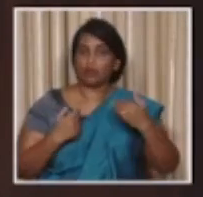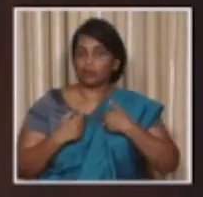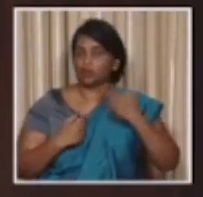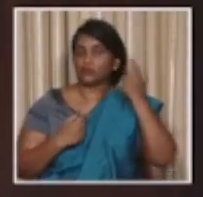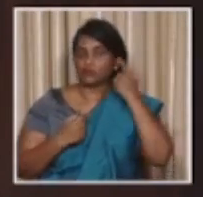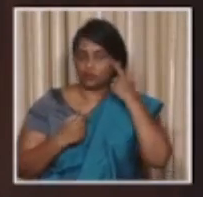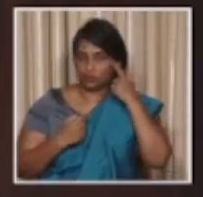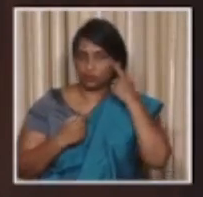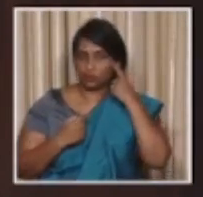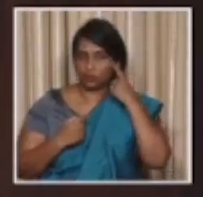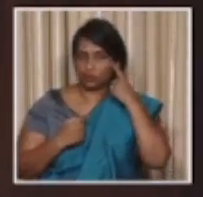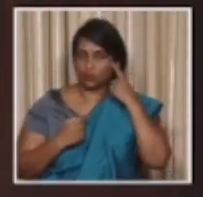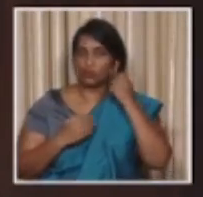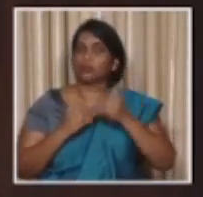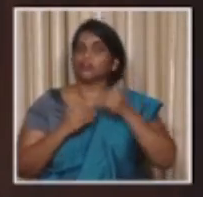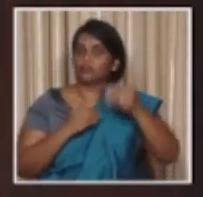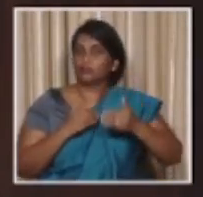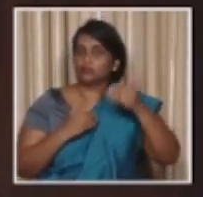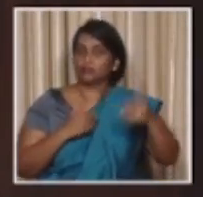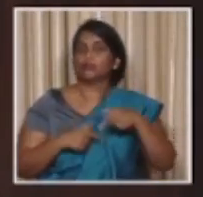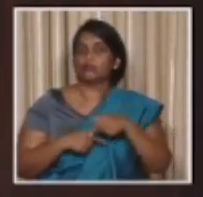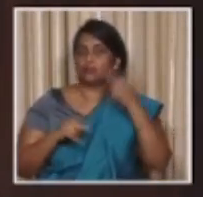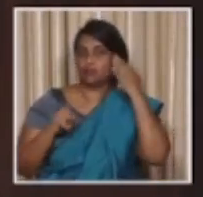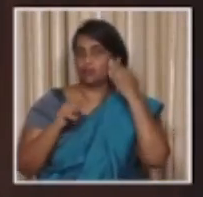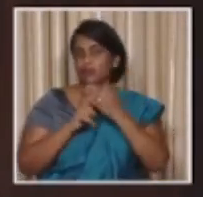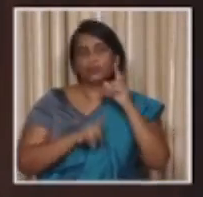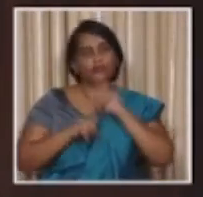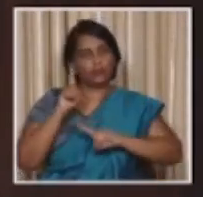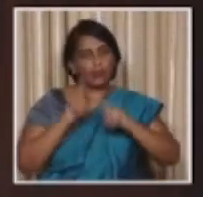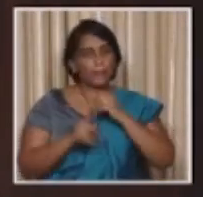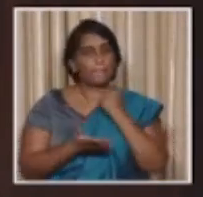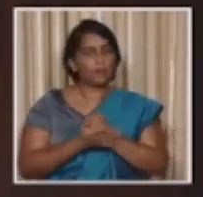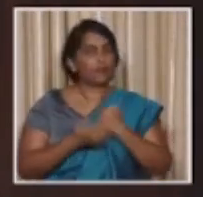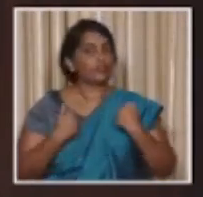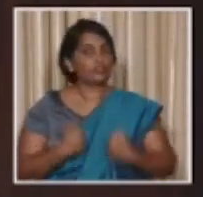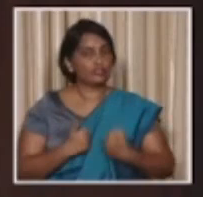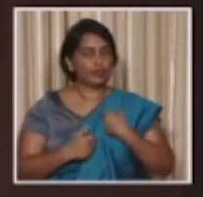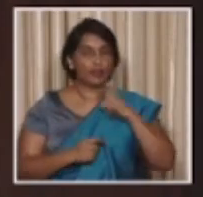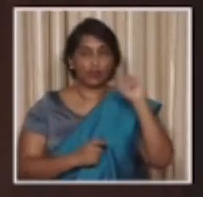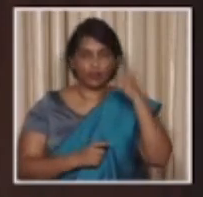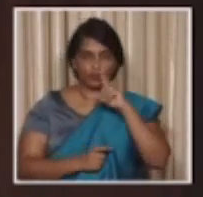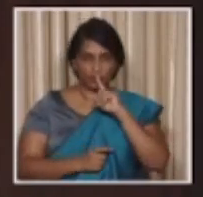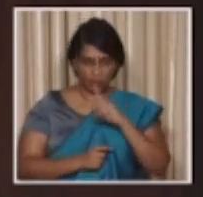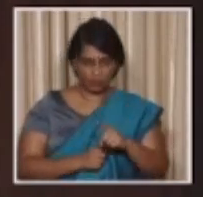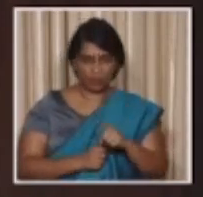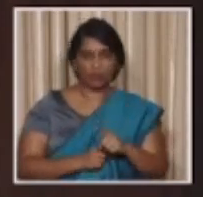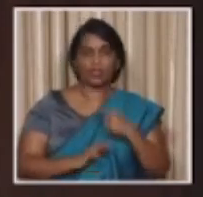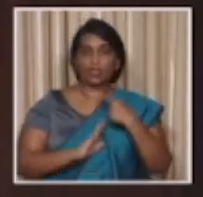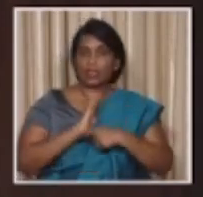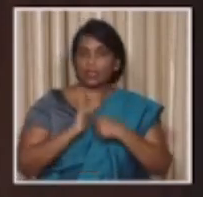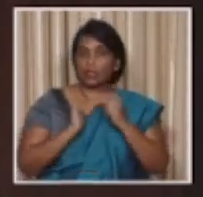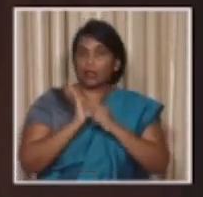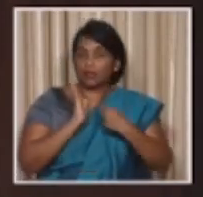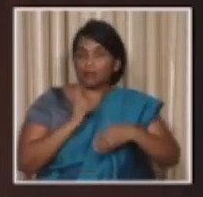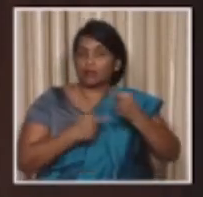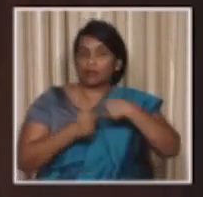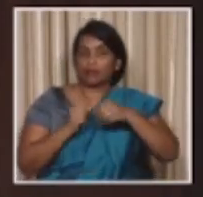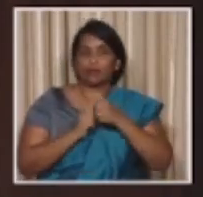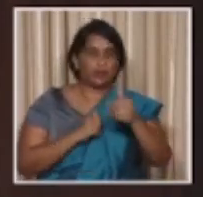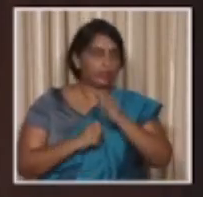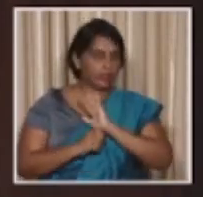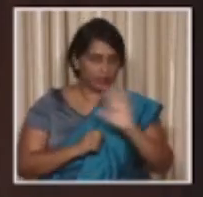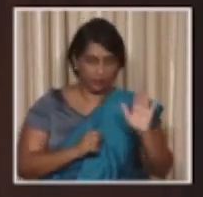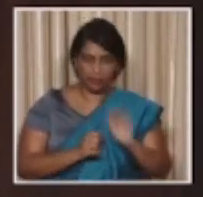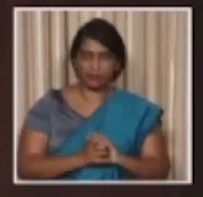දන්නවා දිගින් දිගටම අපි මේ සම්බන්ධව කතා කරපුවාම මහ බැංකු අධිපතිතුමා ඉස්සලා කිව්වා දේශීය නාය ප්‍රතිවෝධගතකරණය කරන්නේ නැහැ